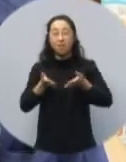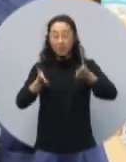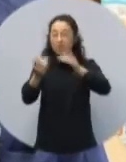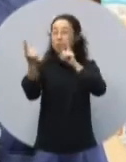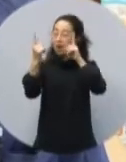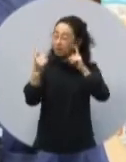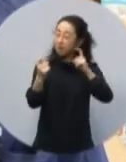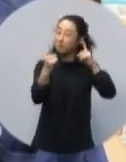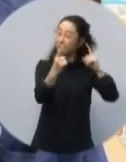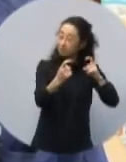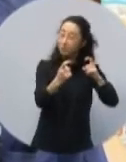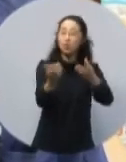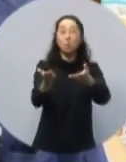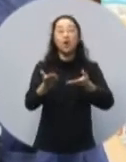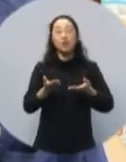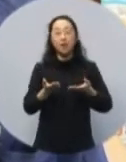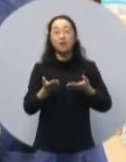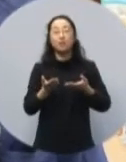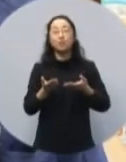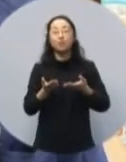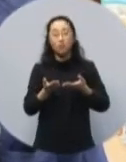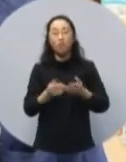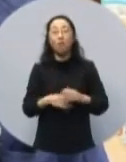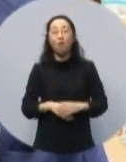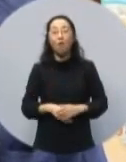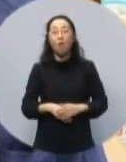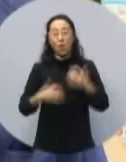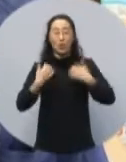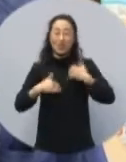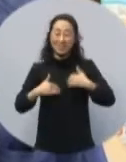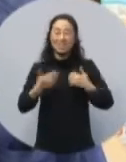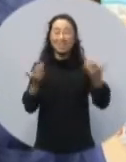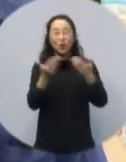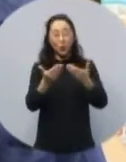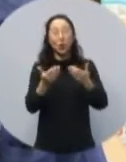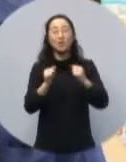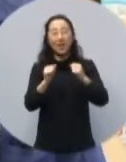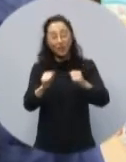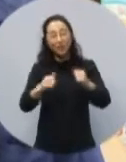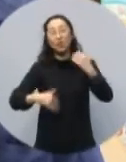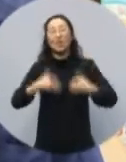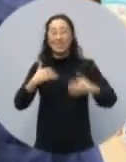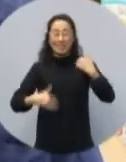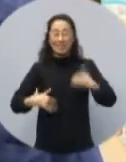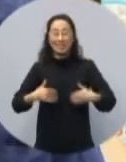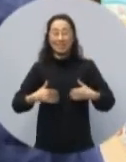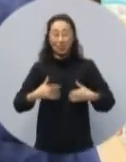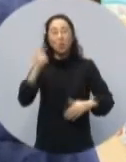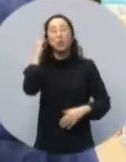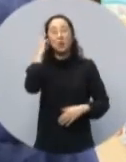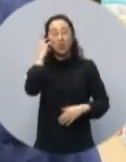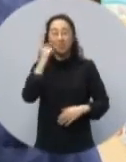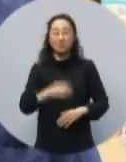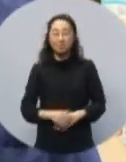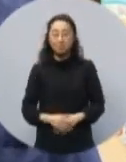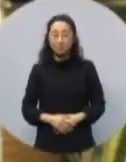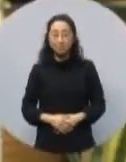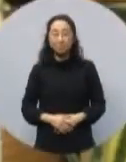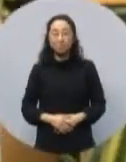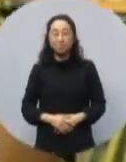も挨拶してもらえたりすると、やっぱ仕事してて嬉しいなって思いますね。